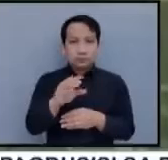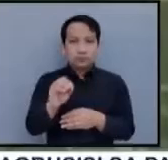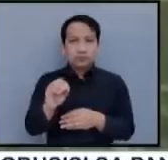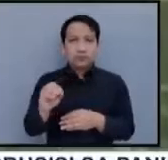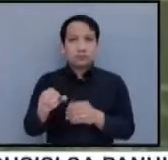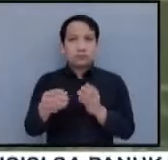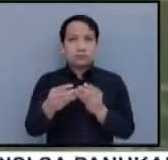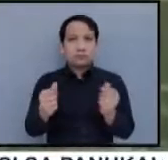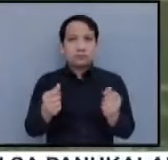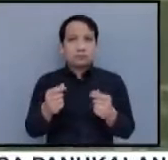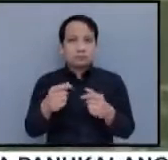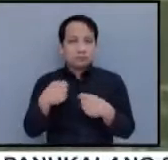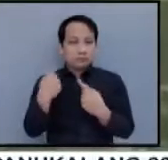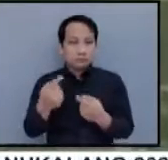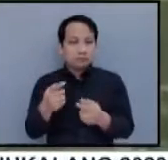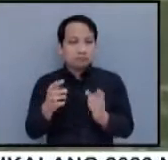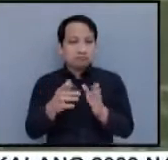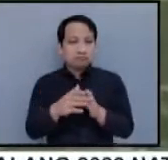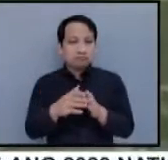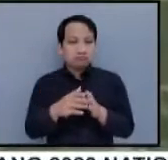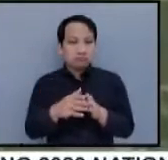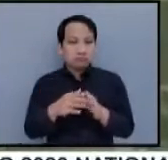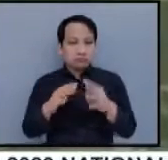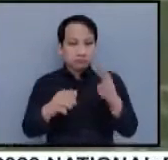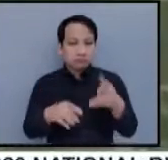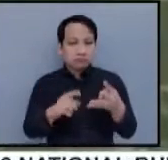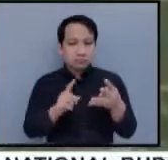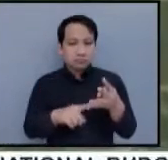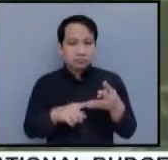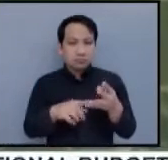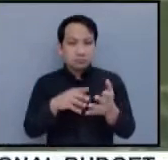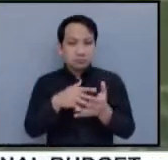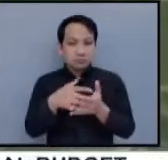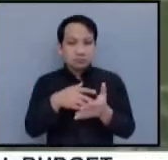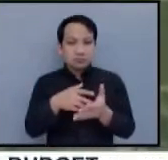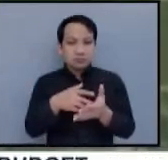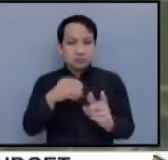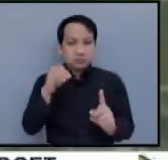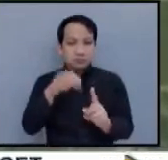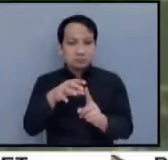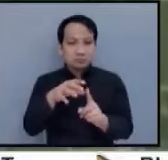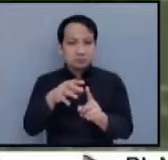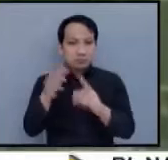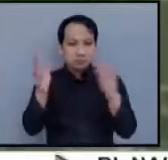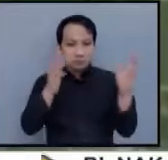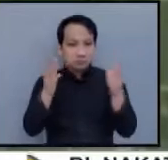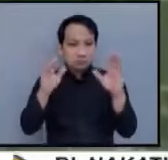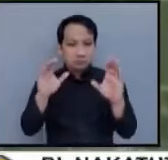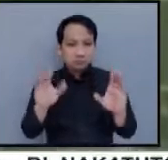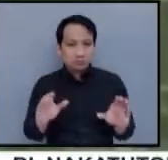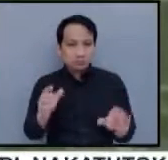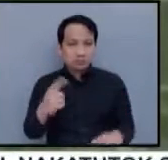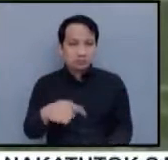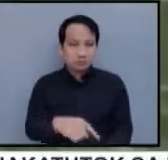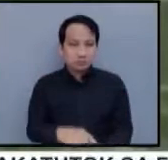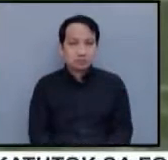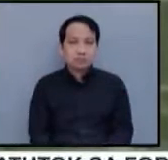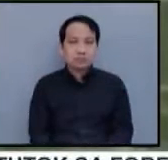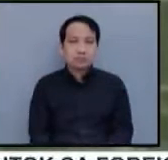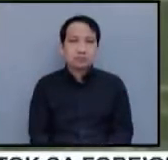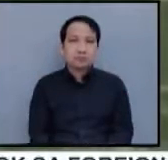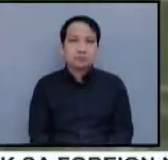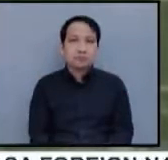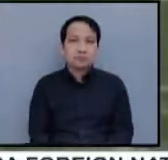yet, we are the fourth most vulnerable country to the effects of climate change.